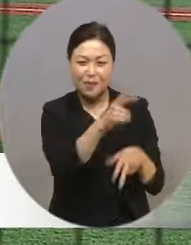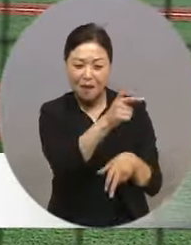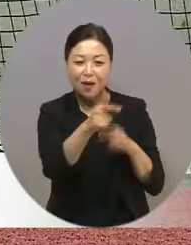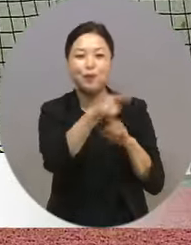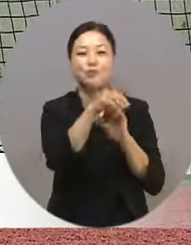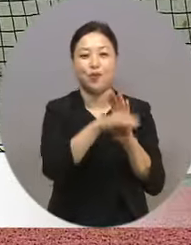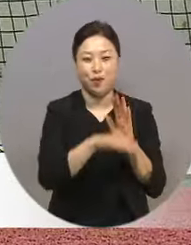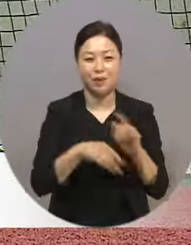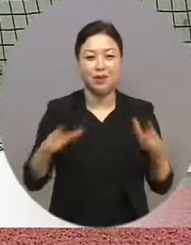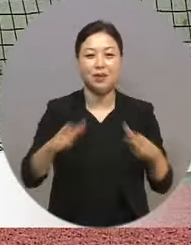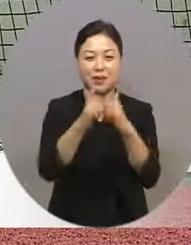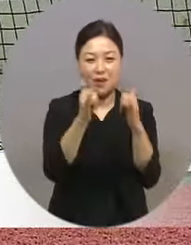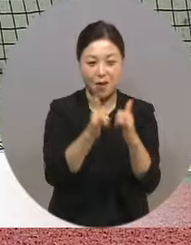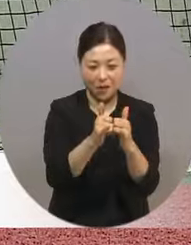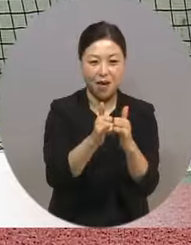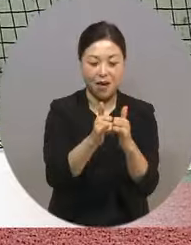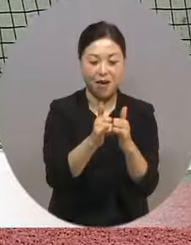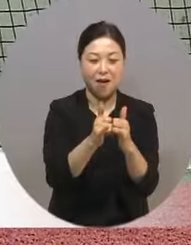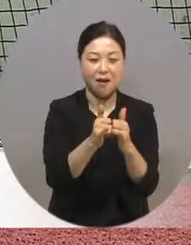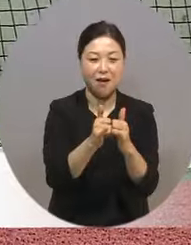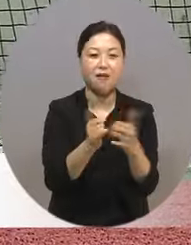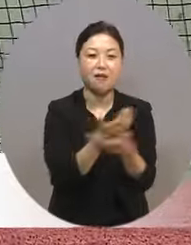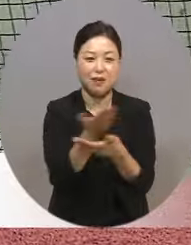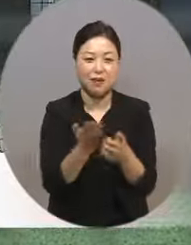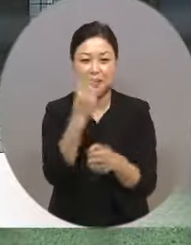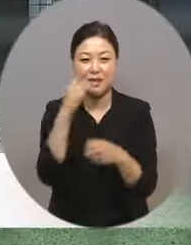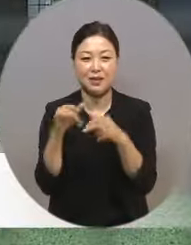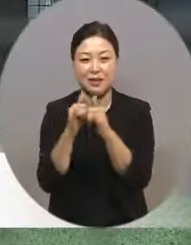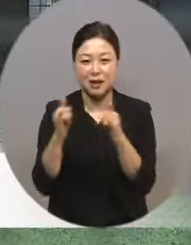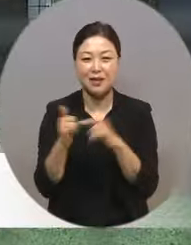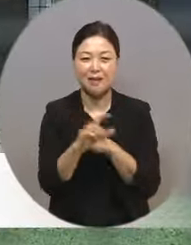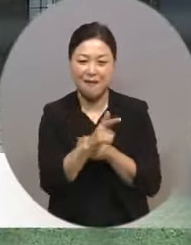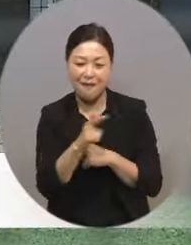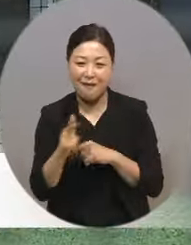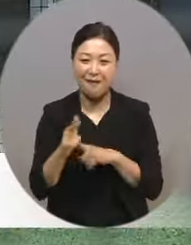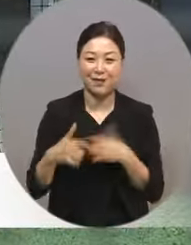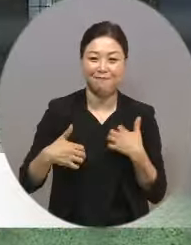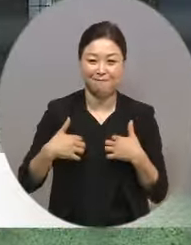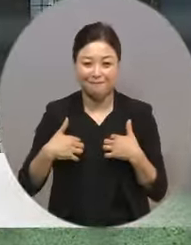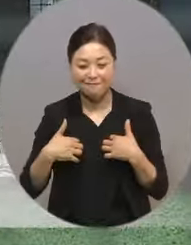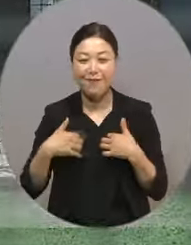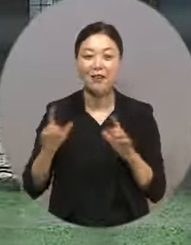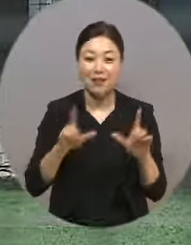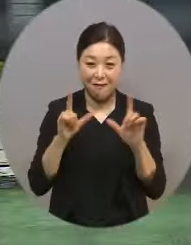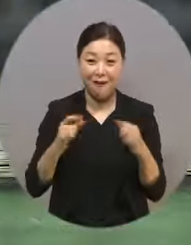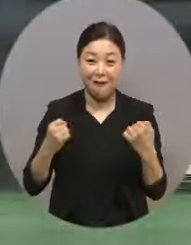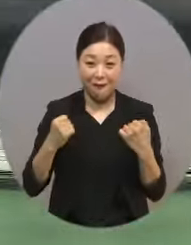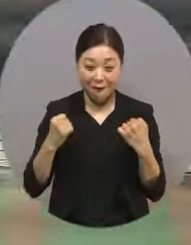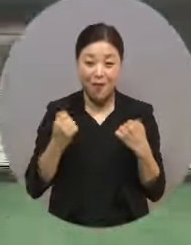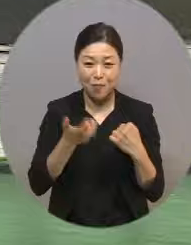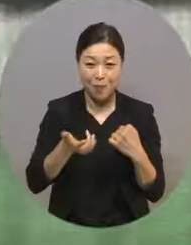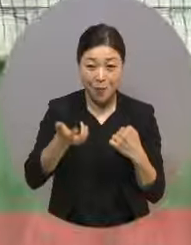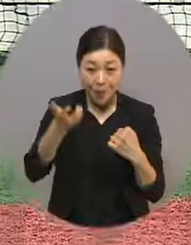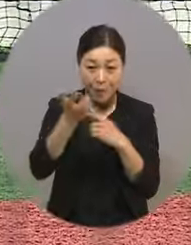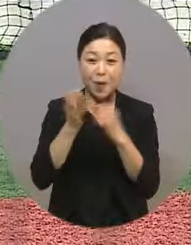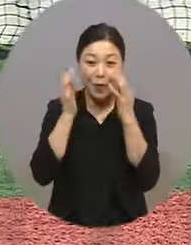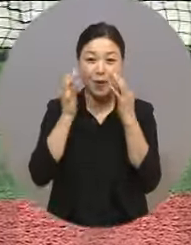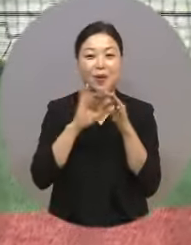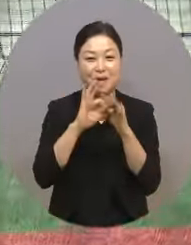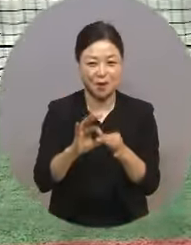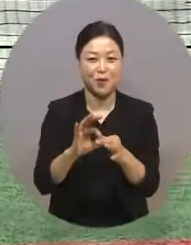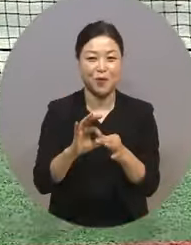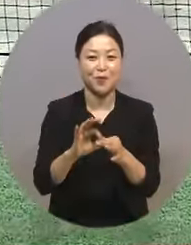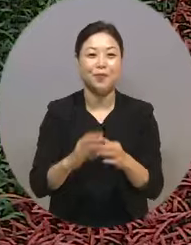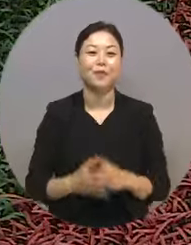통해 지역사회와 함께하는 시각장애인의 풍요로운 여가생활과 건강 증진을 위한 노력이 그치지 않을 것으로